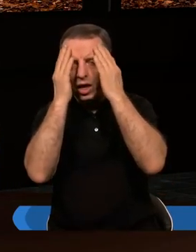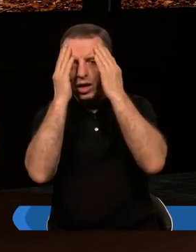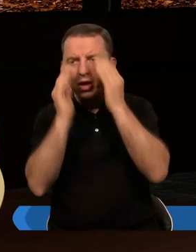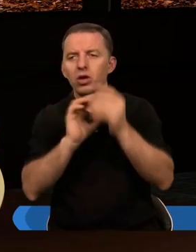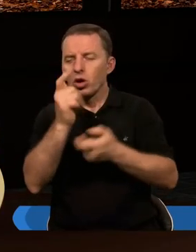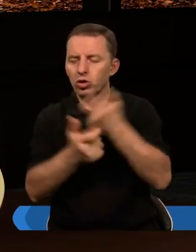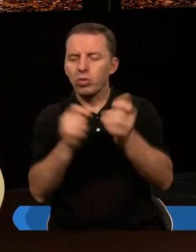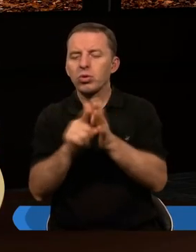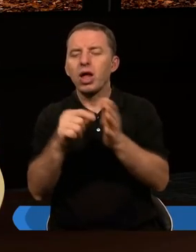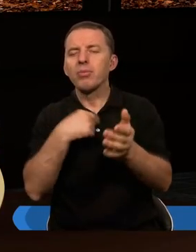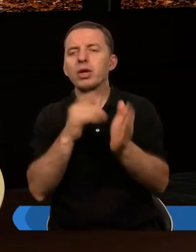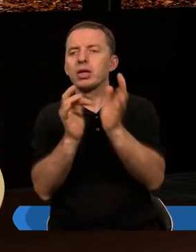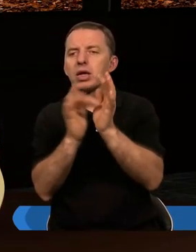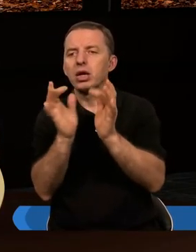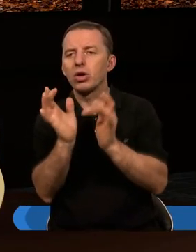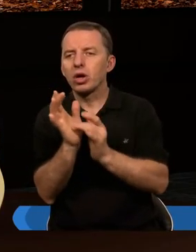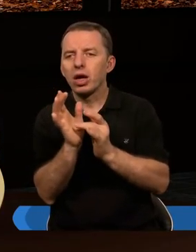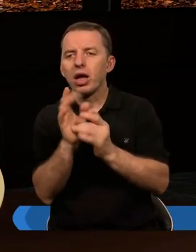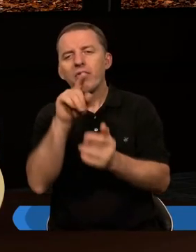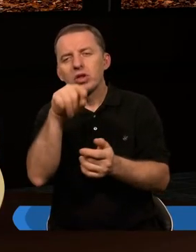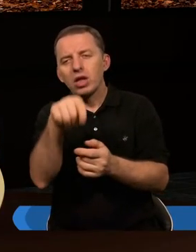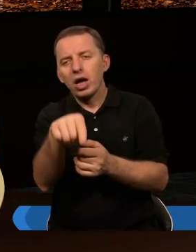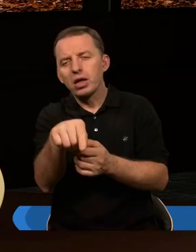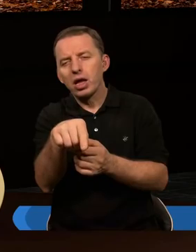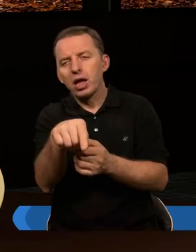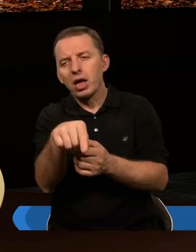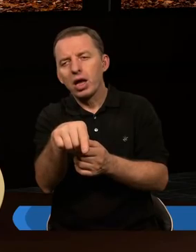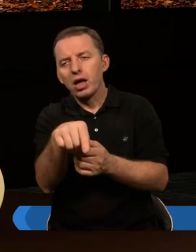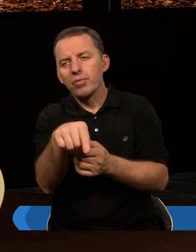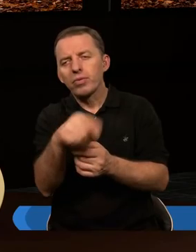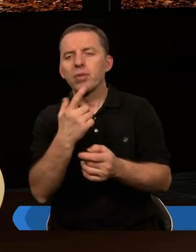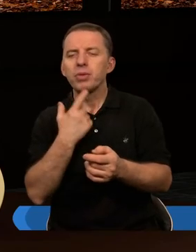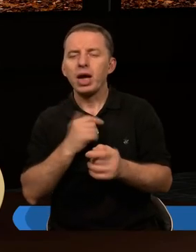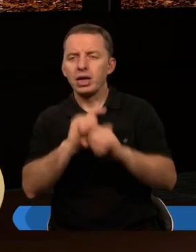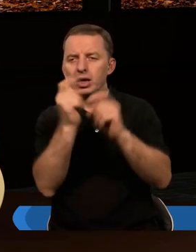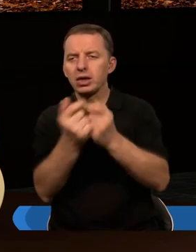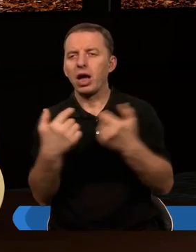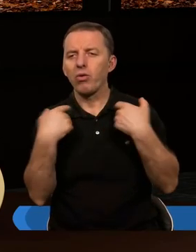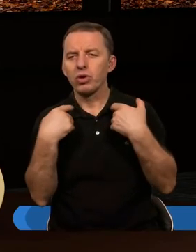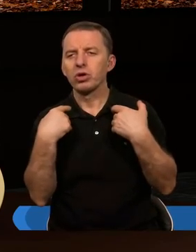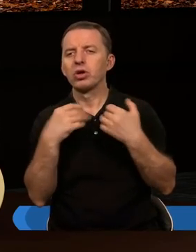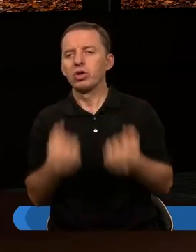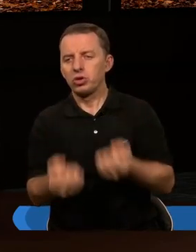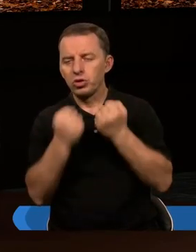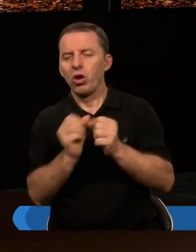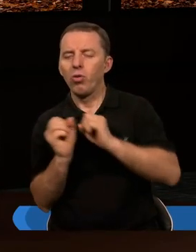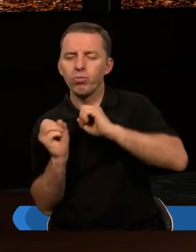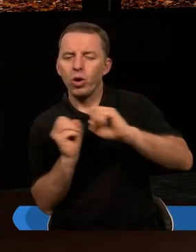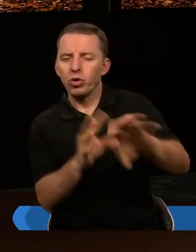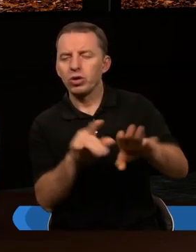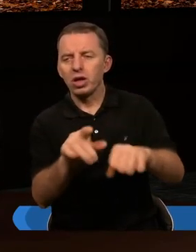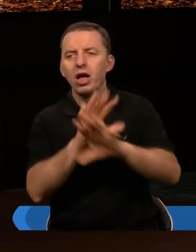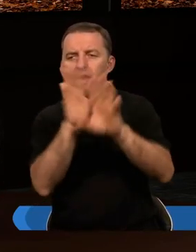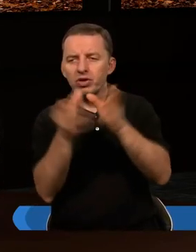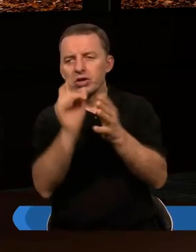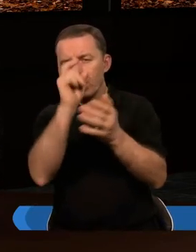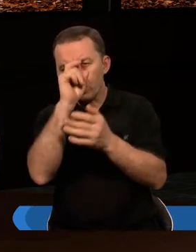dla mnie zrobił Jezus Chrystus, to wtedy pragnę z całej siły, z całego serca porzucić te wszystkie